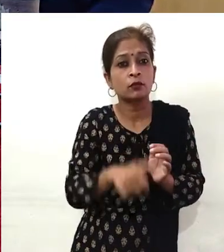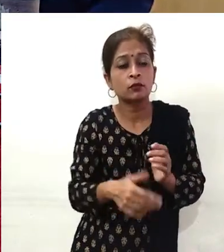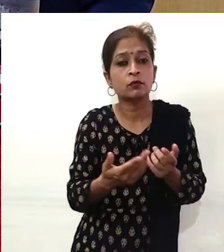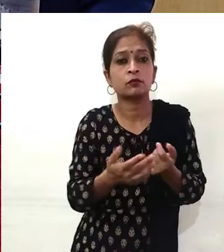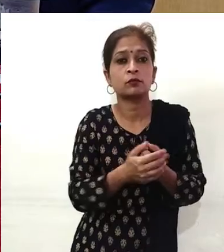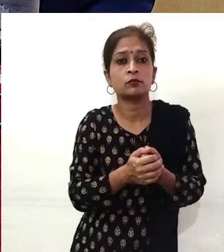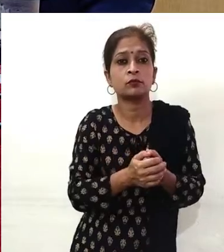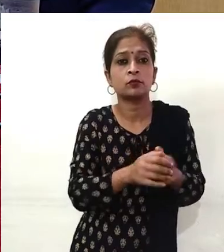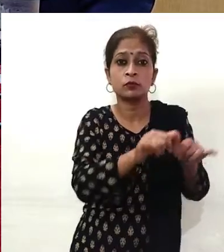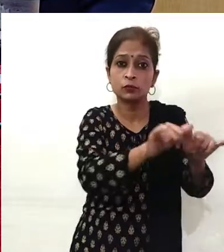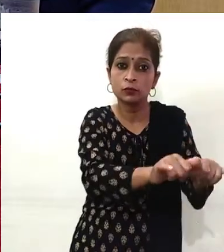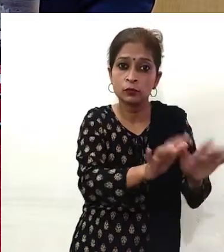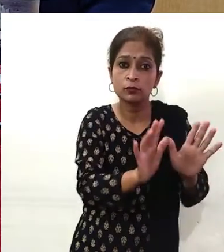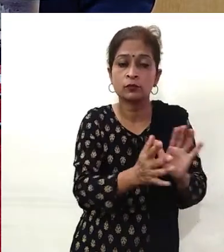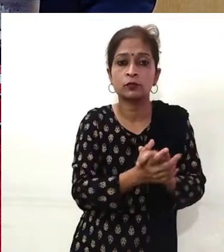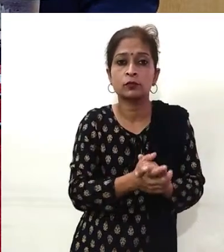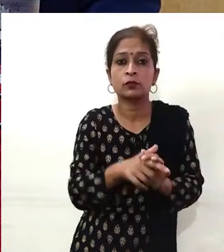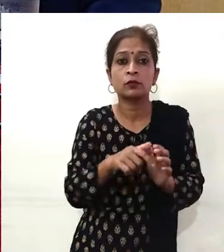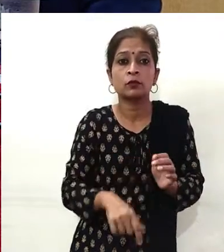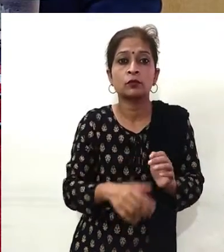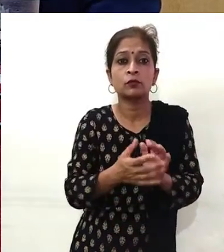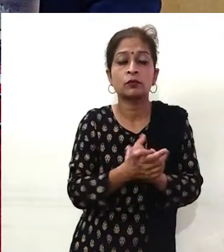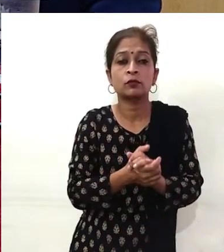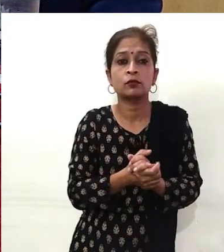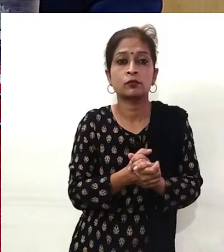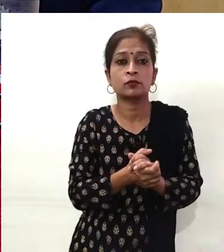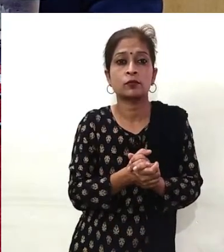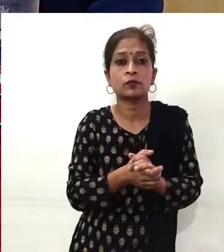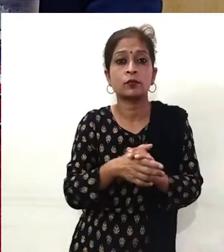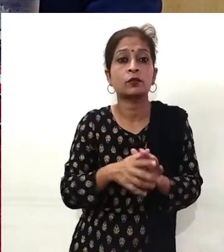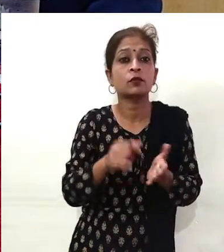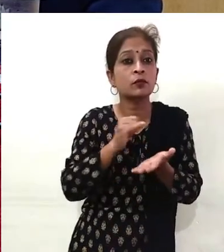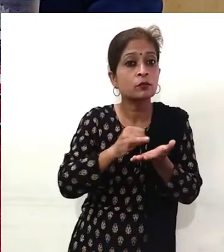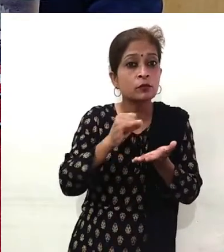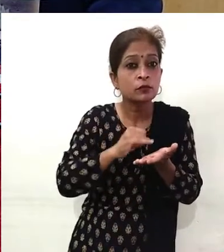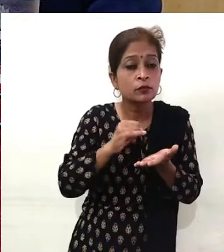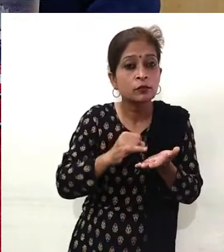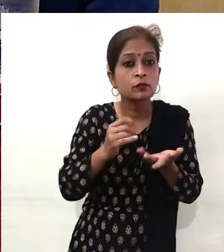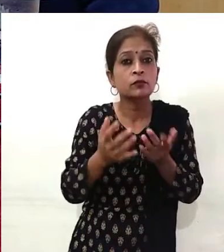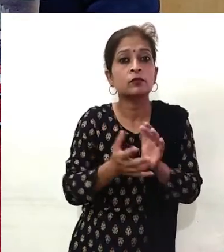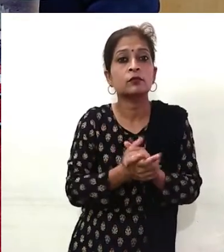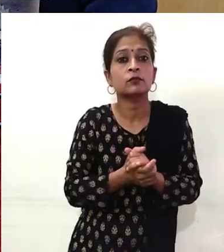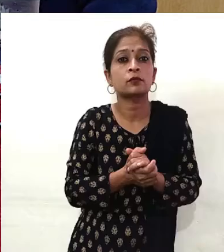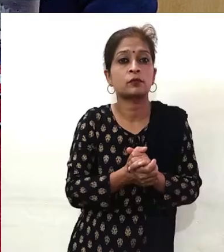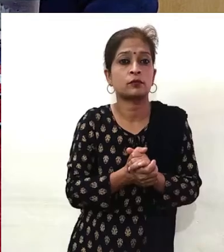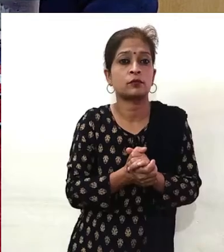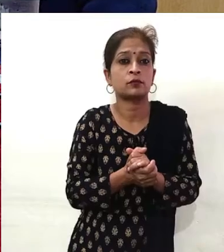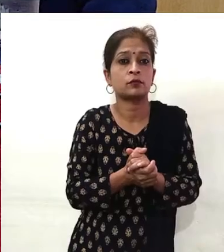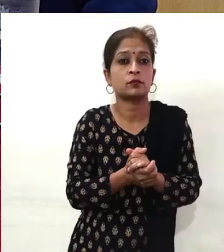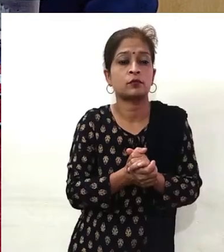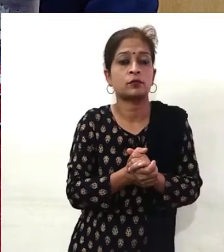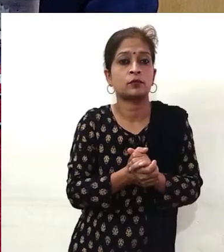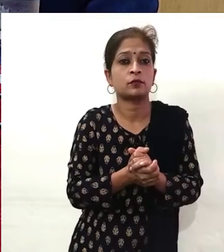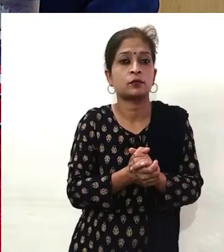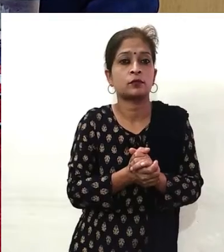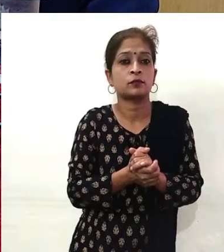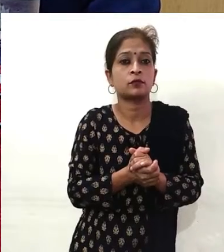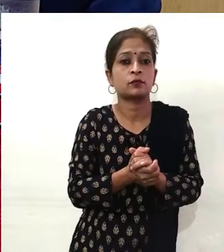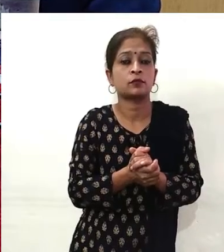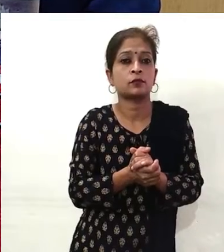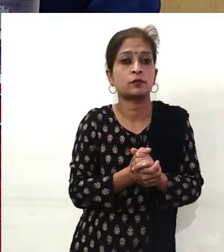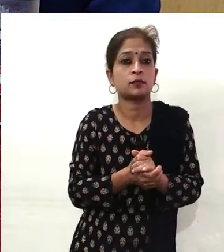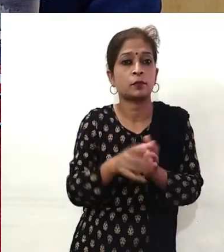जगन्नाथ का मंदिर एस्टैब्लिश्ड है जी। प्रणाम मंत्र क्या था? ध्यानम नीलाद्रु शंख मध्ये शतदल कमले रत्न